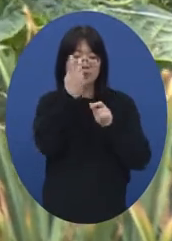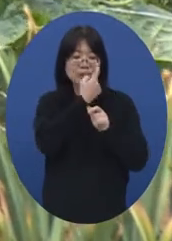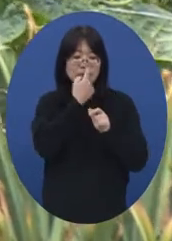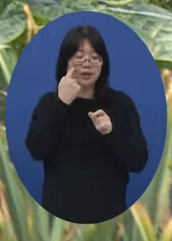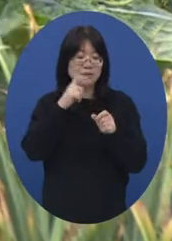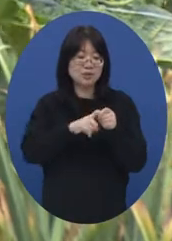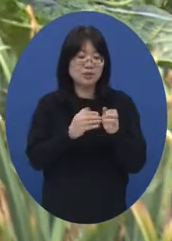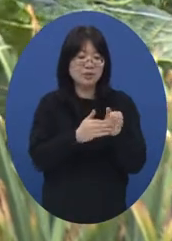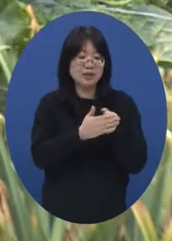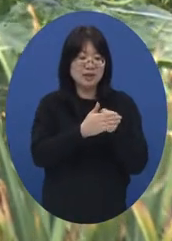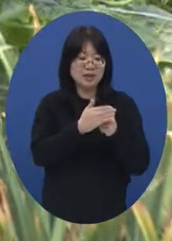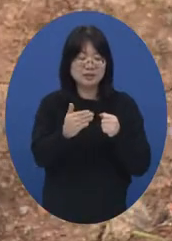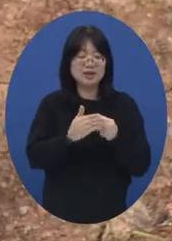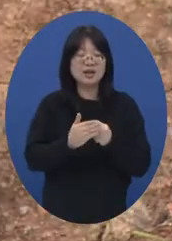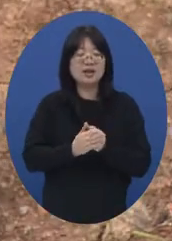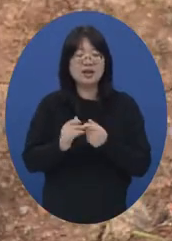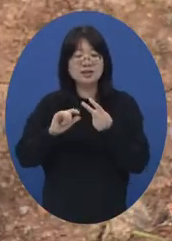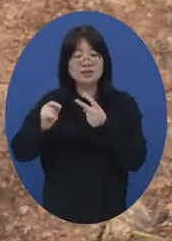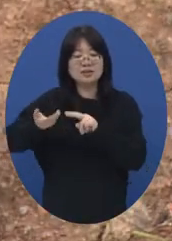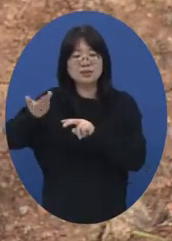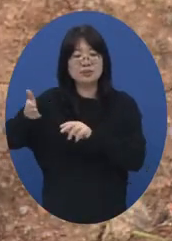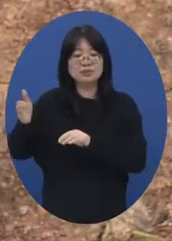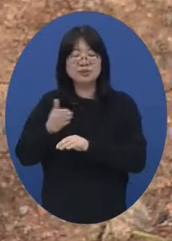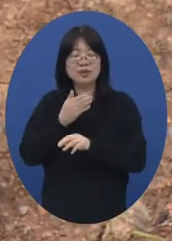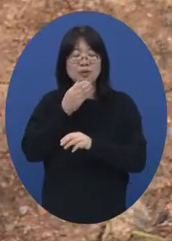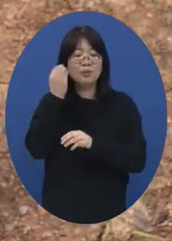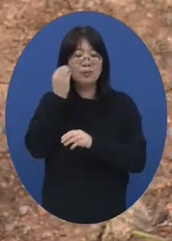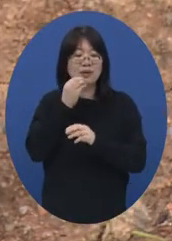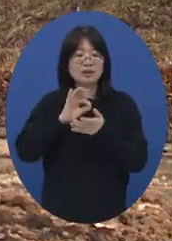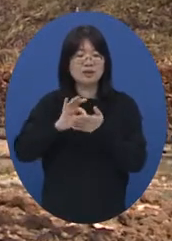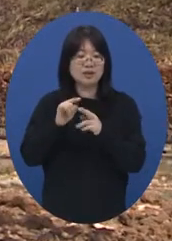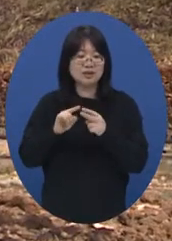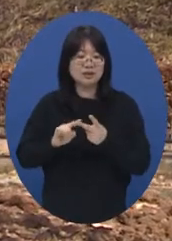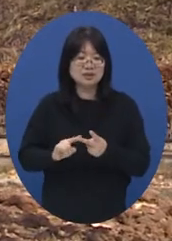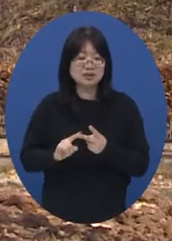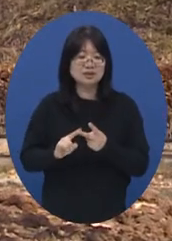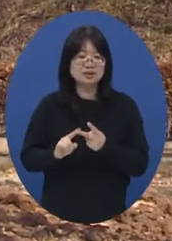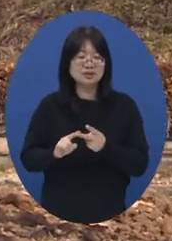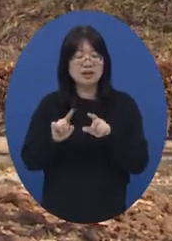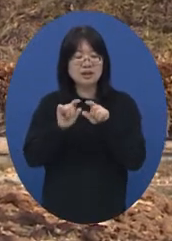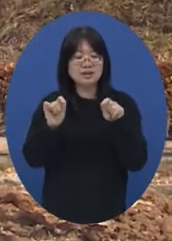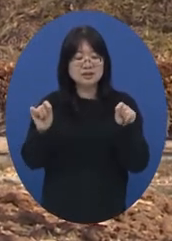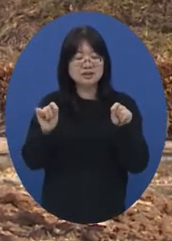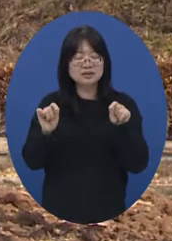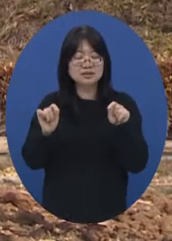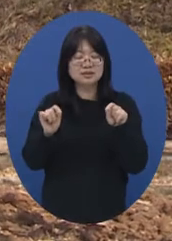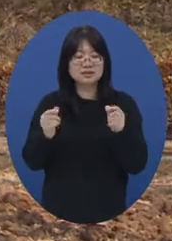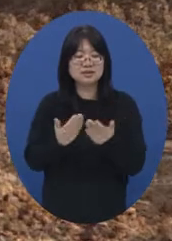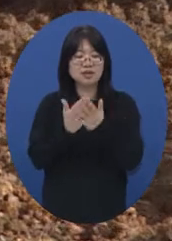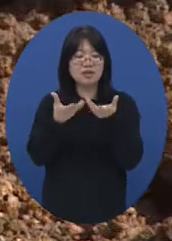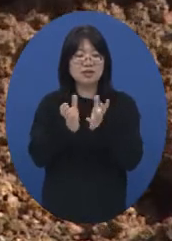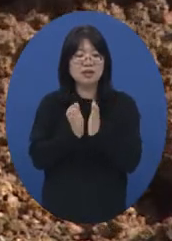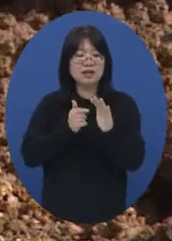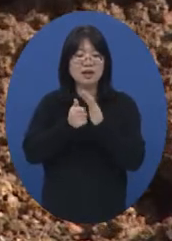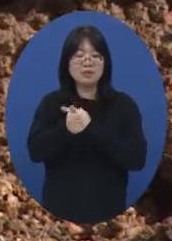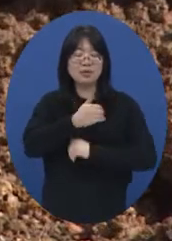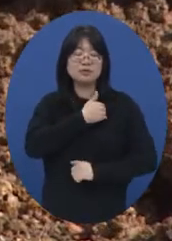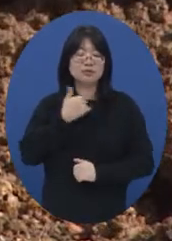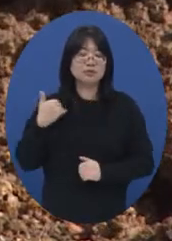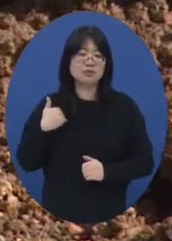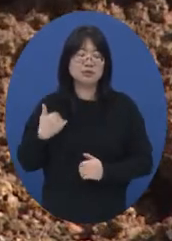도민 텃밭 경쟁이 신청은 2월 초부터 홈페이지를 이용하거나 장구도 농식품이 통신 응원으로 하면 됩니다 경주